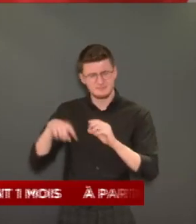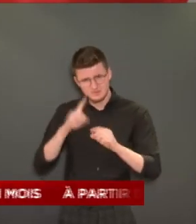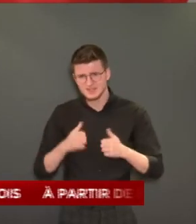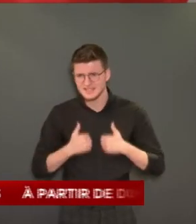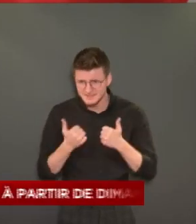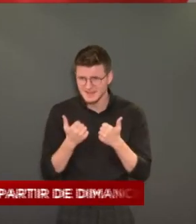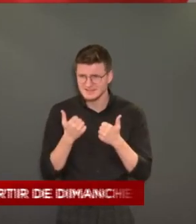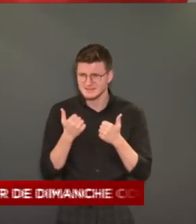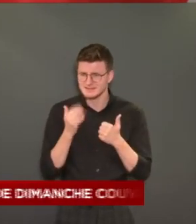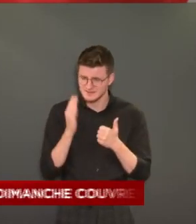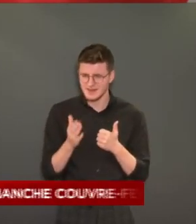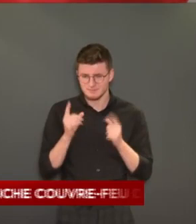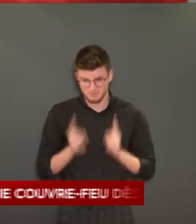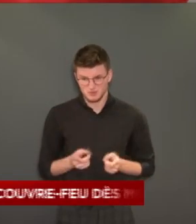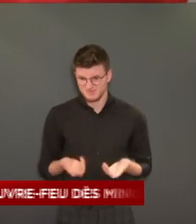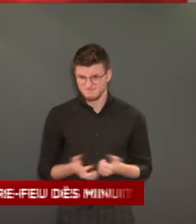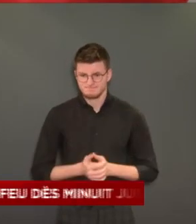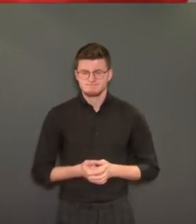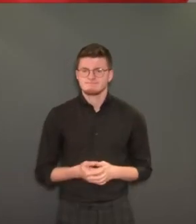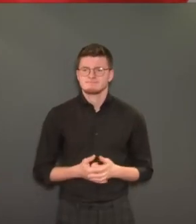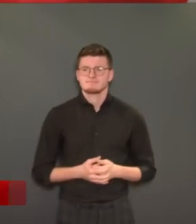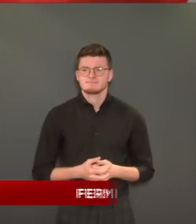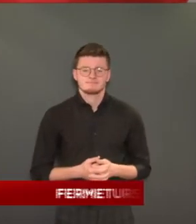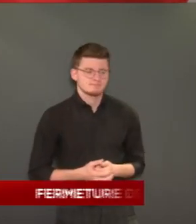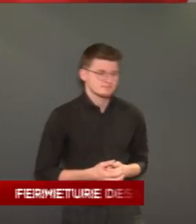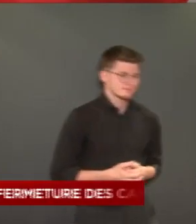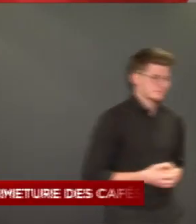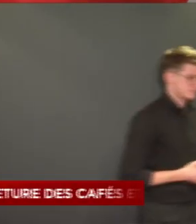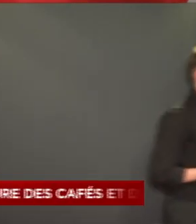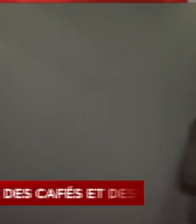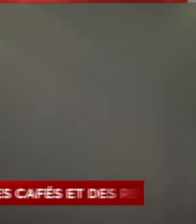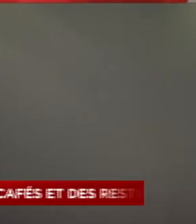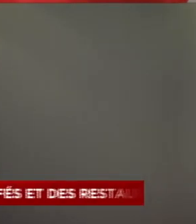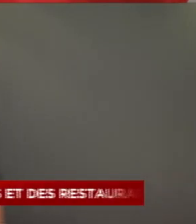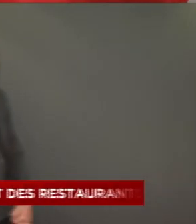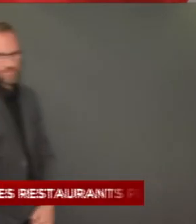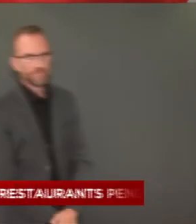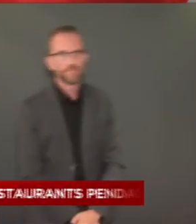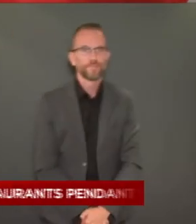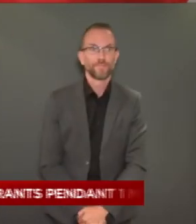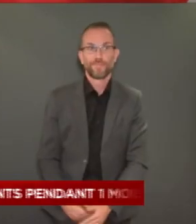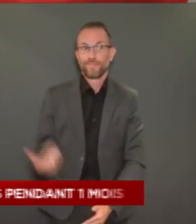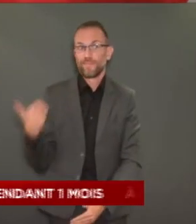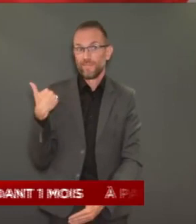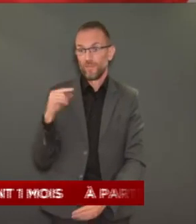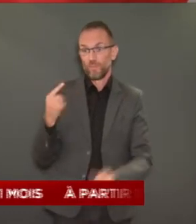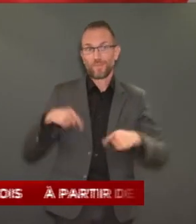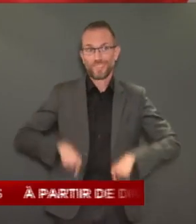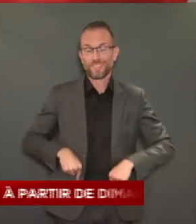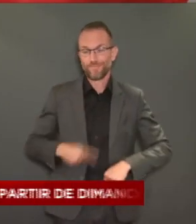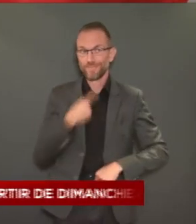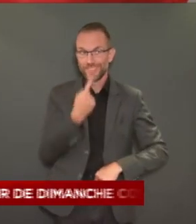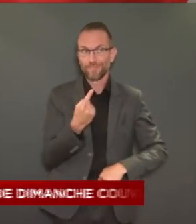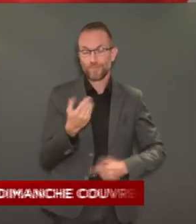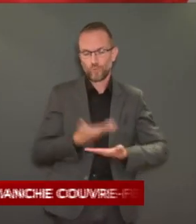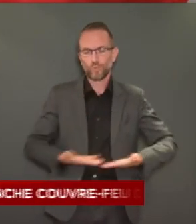allons faire de gros efforts pour ne pas vous abandonner. Le ministre l'a dit, on est dans une situation extrêmement grave.